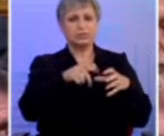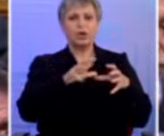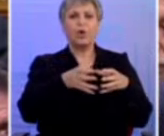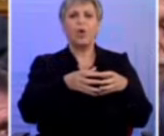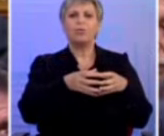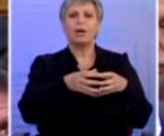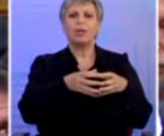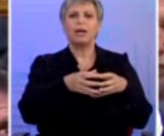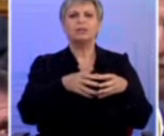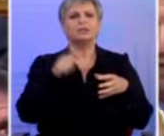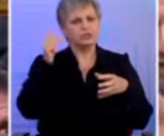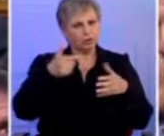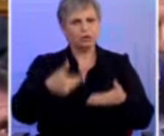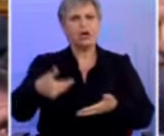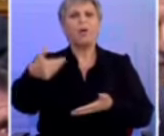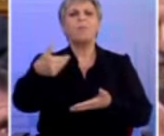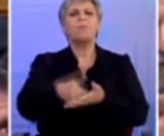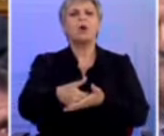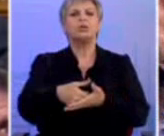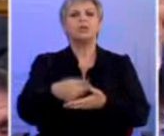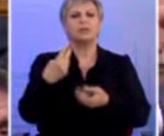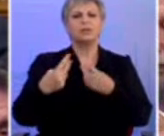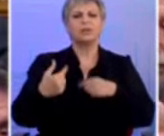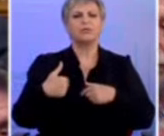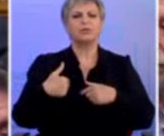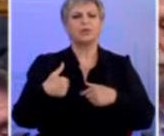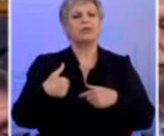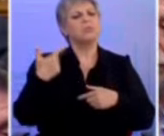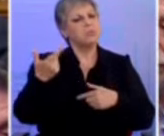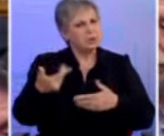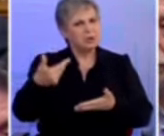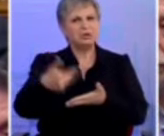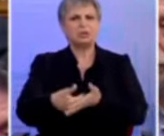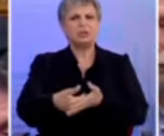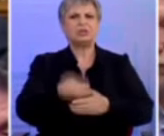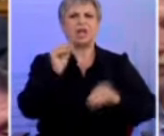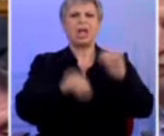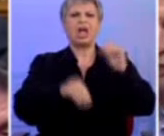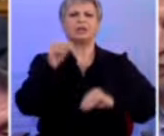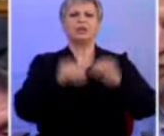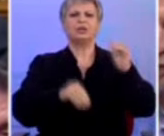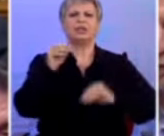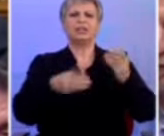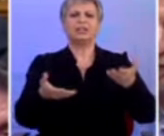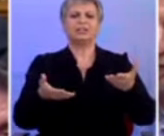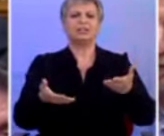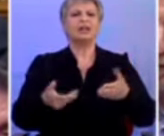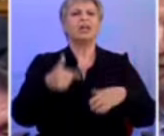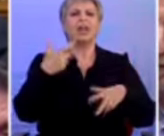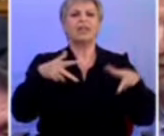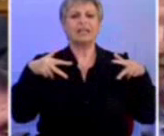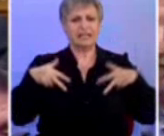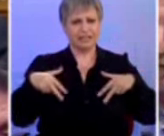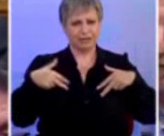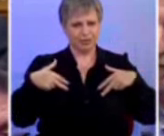δεν κάνετε μια πρόταση μορφής? Ή ακόμα και δεν ζητάτε εκλογές? Οι κυβερνήσεις πέφτουν κυρίως όταν χάνουν